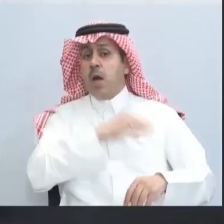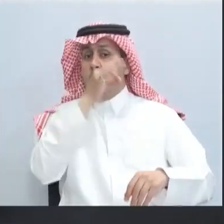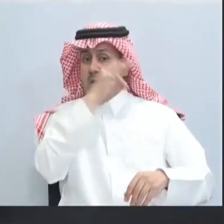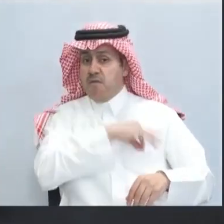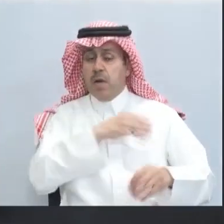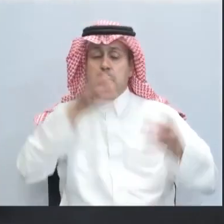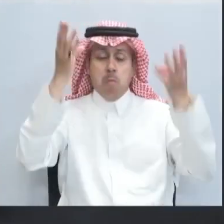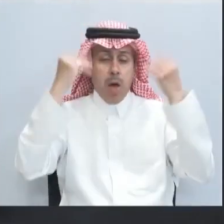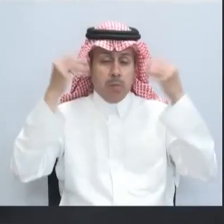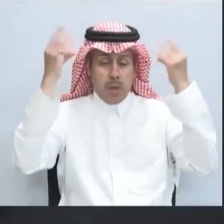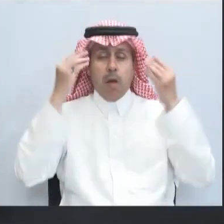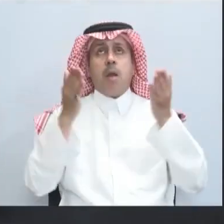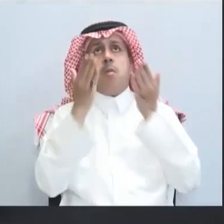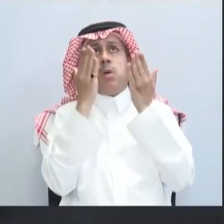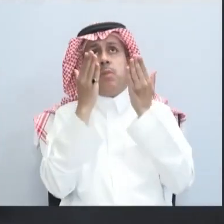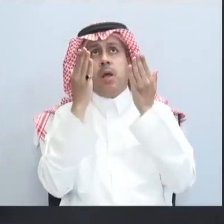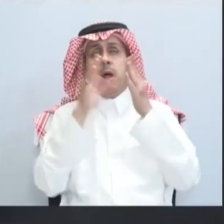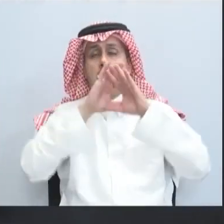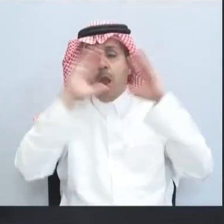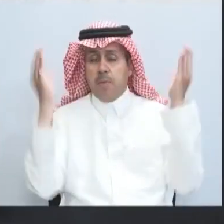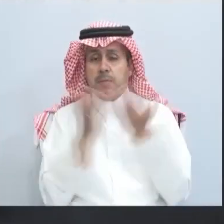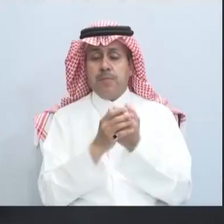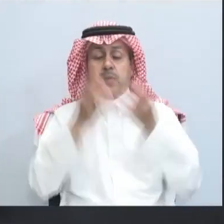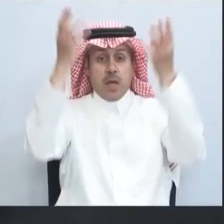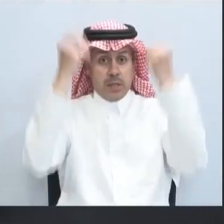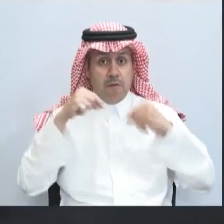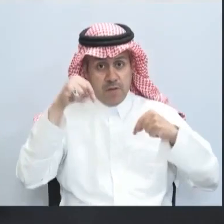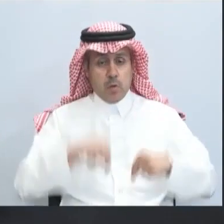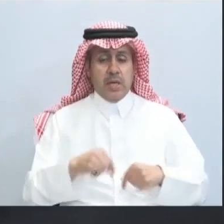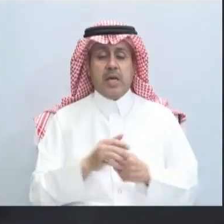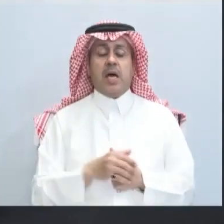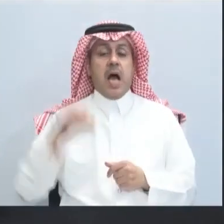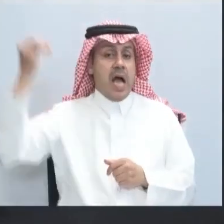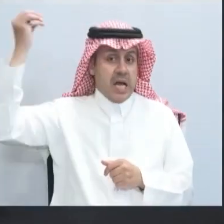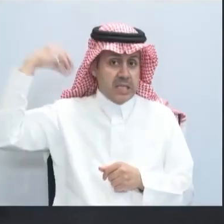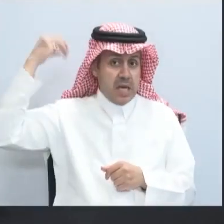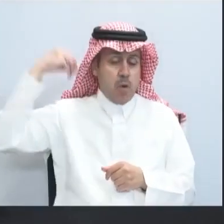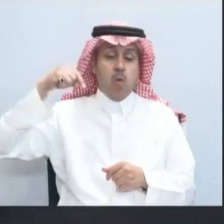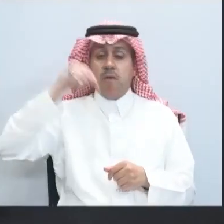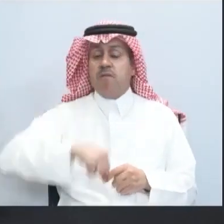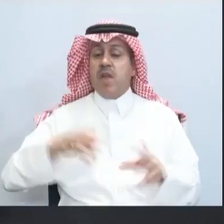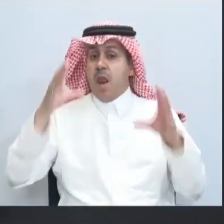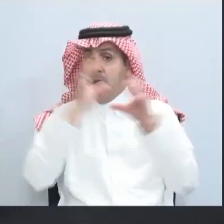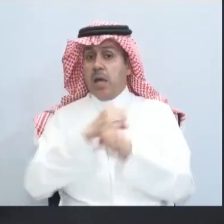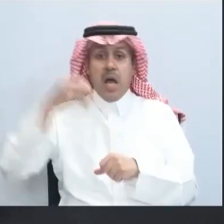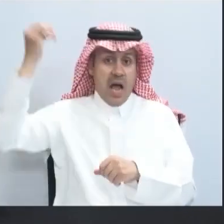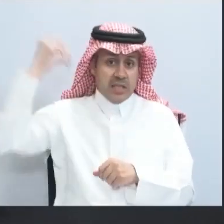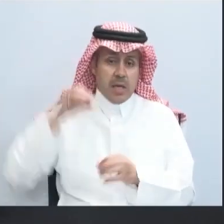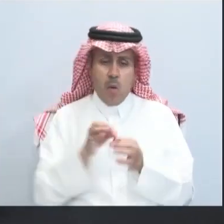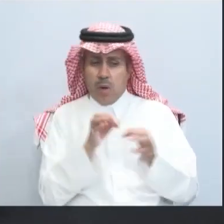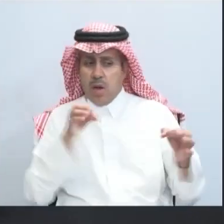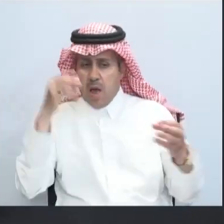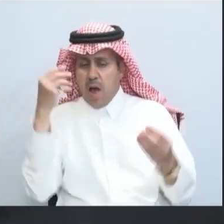علمتنا اللهم يا رب العالمين اتنا في الدنيا حسنه وفي الاخره حسنه وقنا عذاب النار